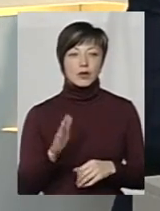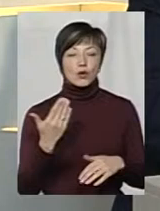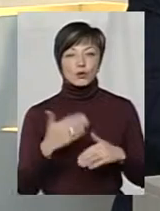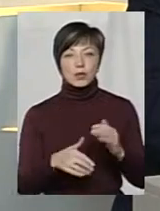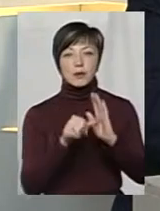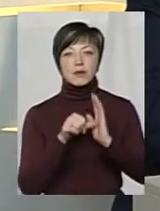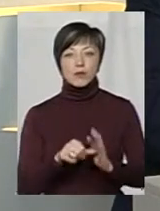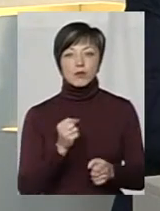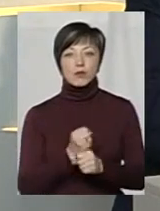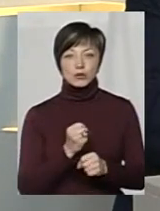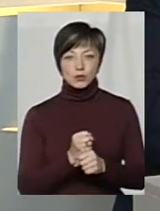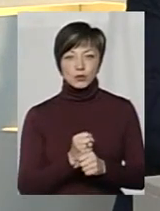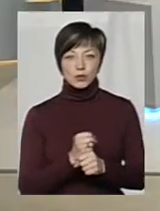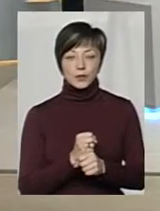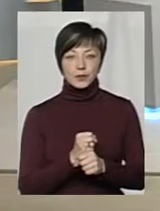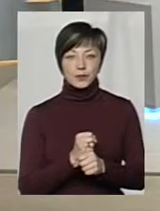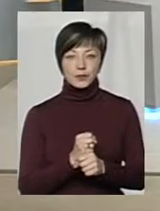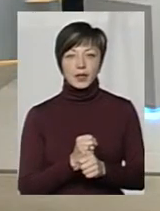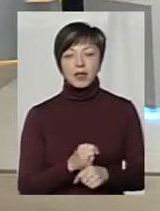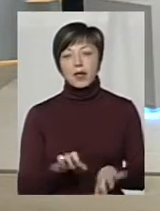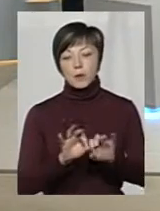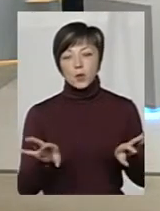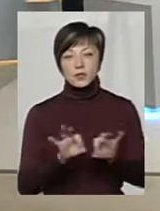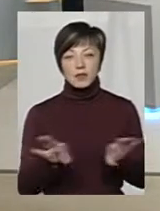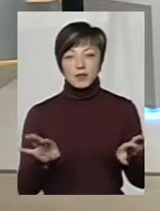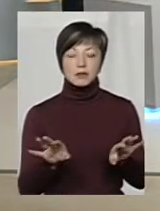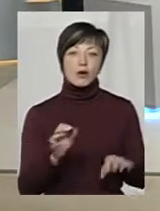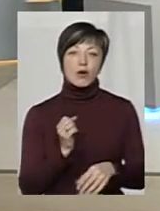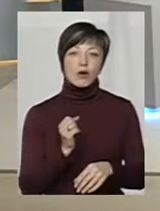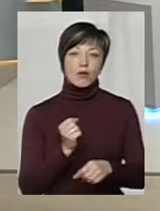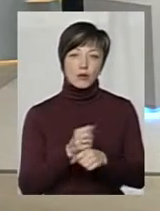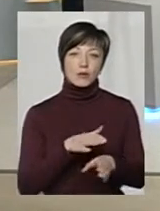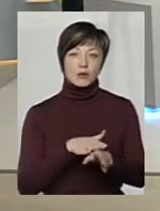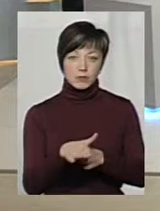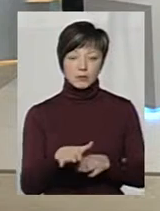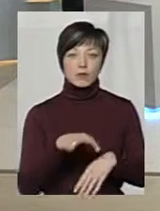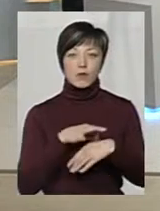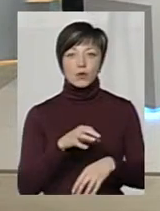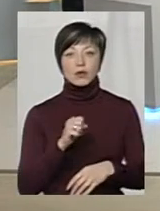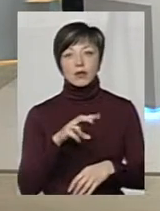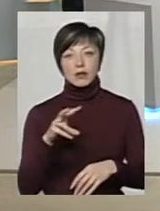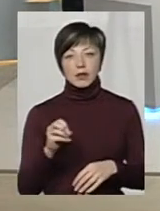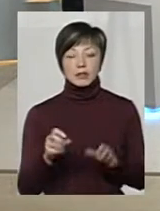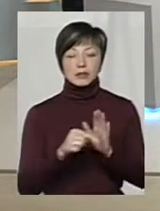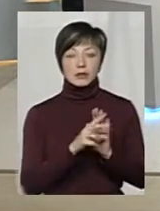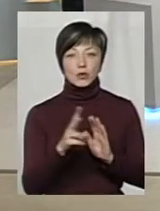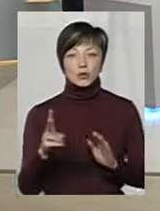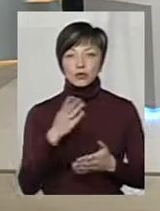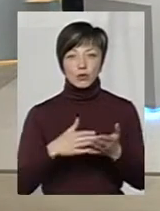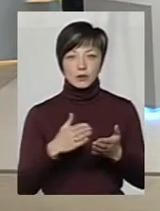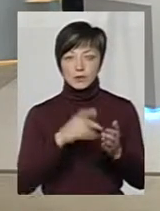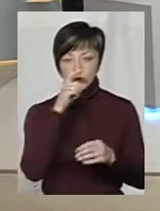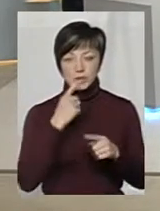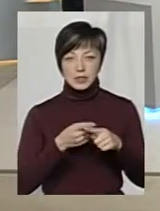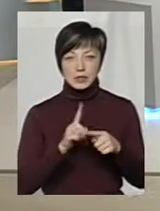півроку десь працюють. Тобто просвітницька робота, я так розумію, проводилась. Мабуть, вже з тими, хто там зовсім не розуміє